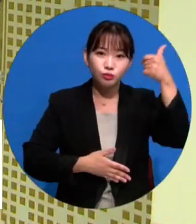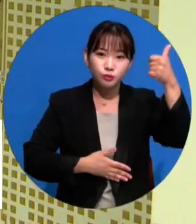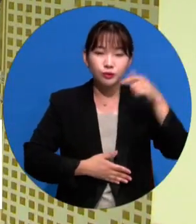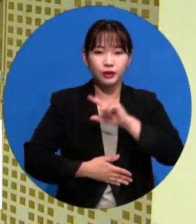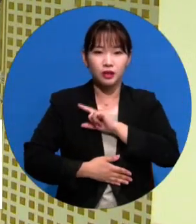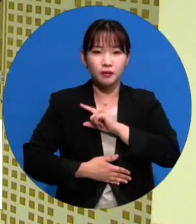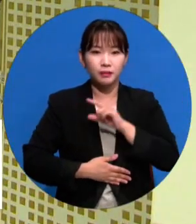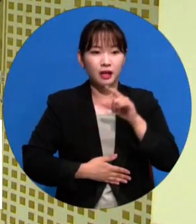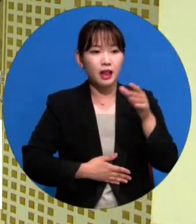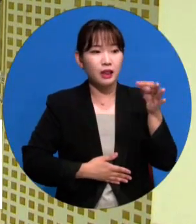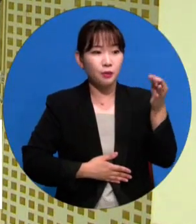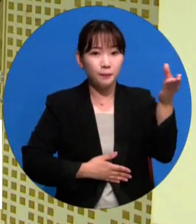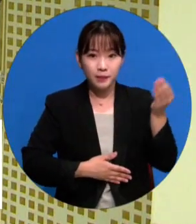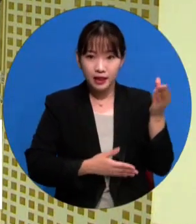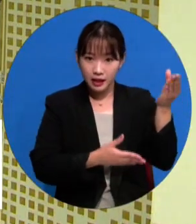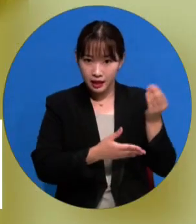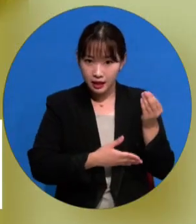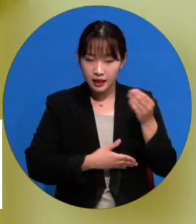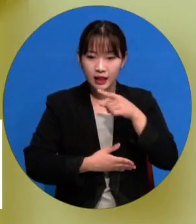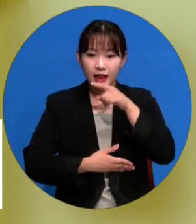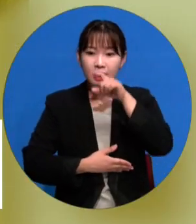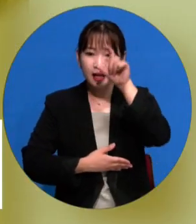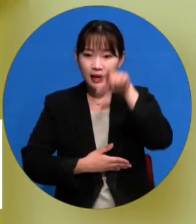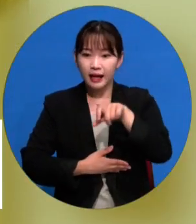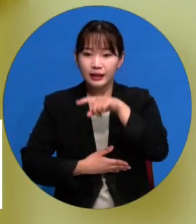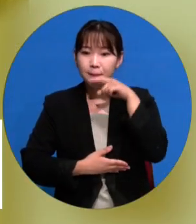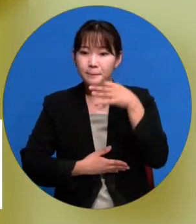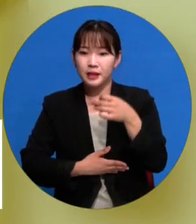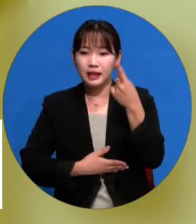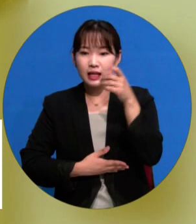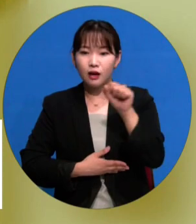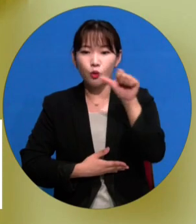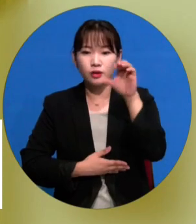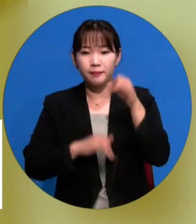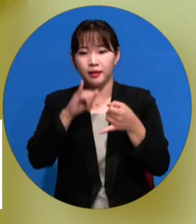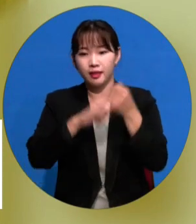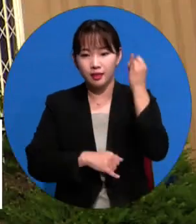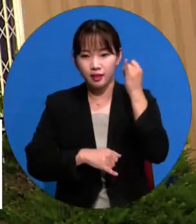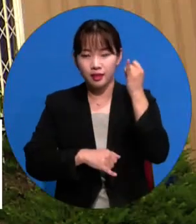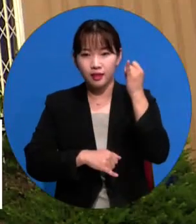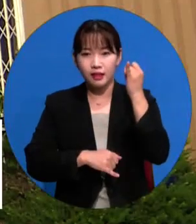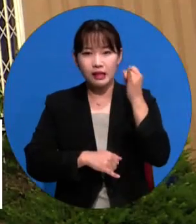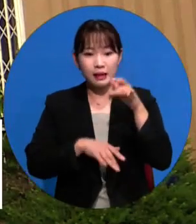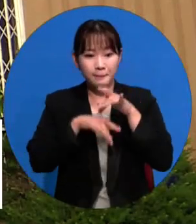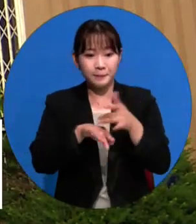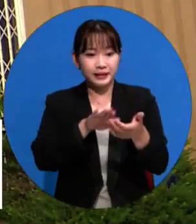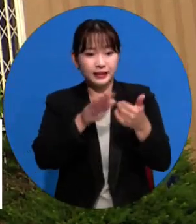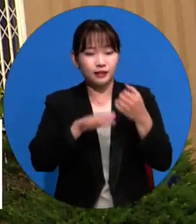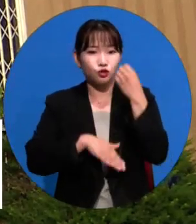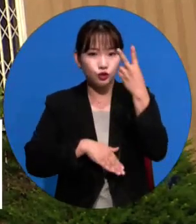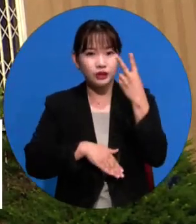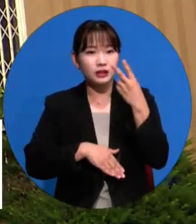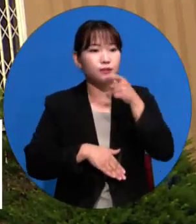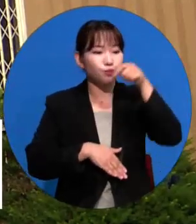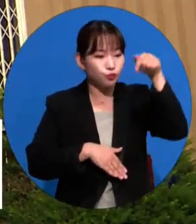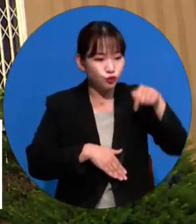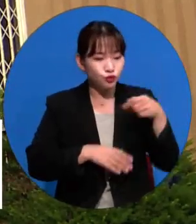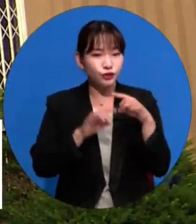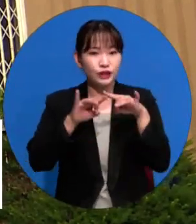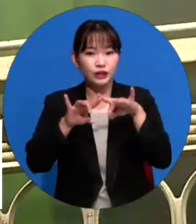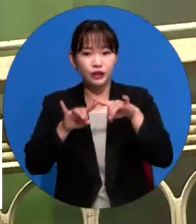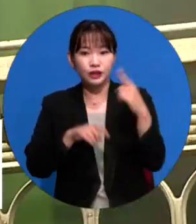명의로 은행 대출금과 카드빚 1억 5천만 원이 미납됐으며 실종 직전 두 달치 수도와 전기요금